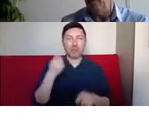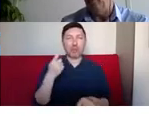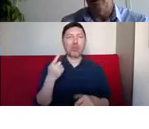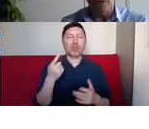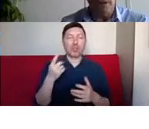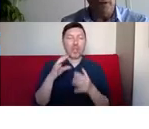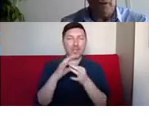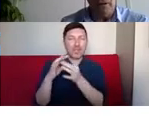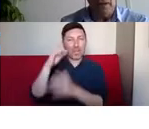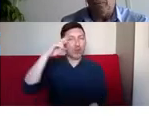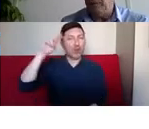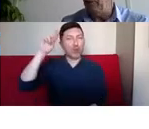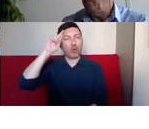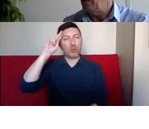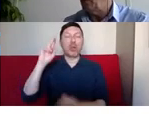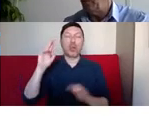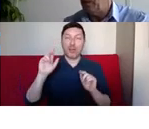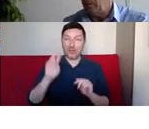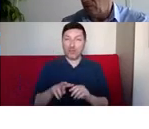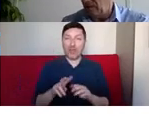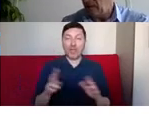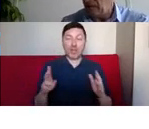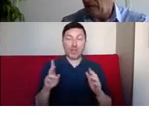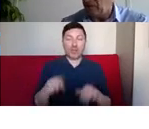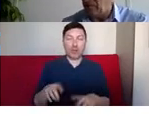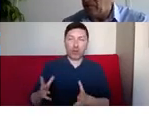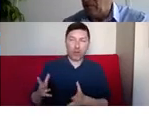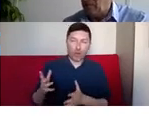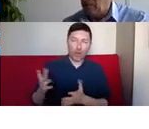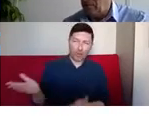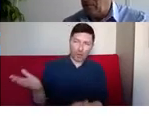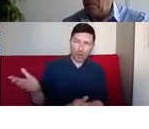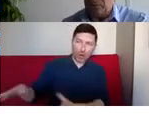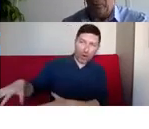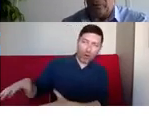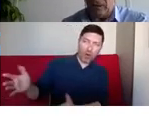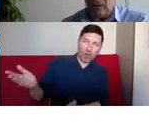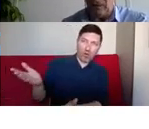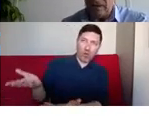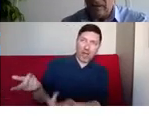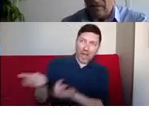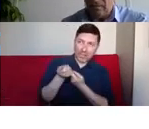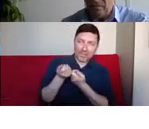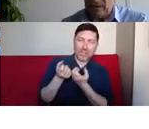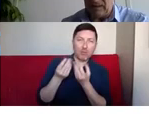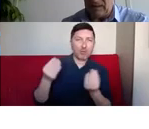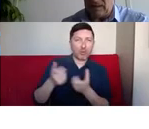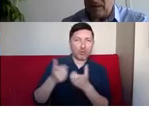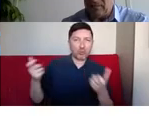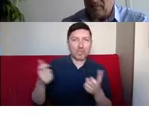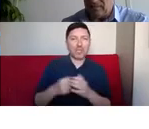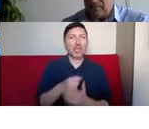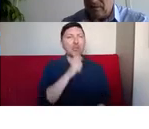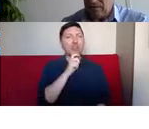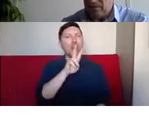Et puis, il faut engager et emmener avec nous les entreprises. Tout à l'heure, Valérie parlait de dimension financière. Il me paraît assez clair